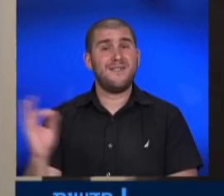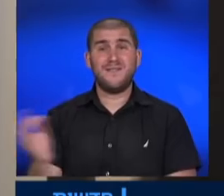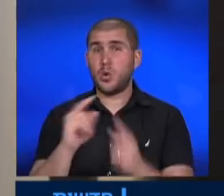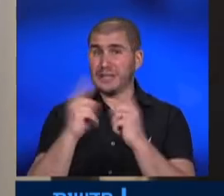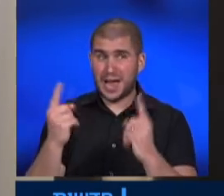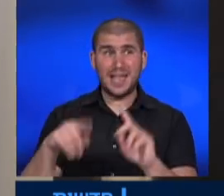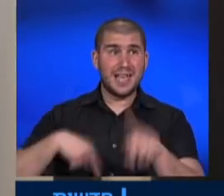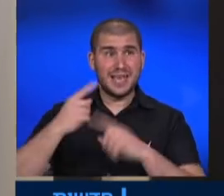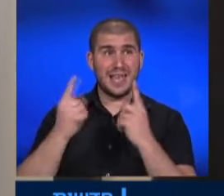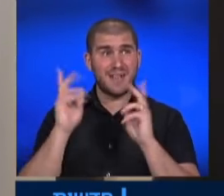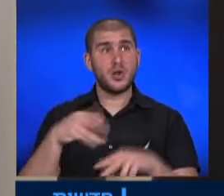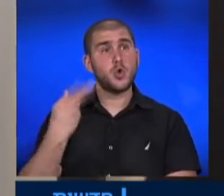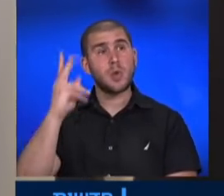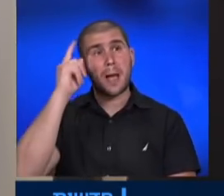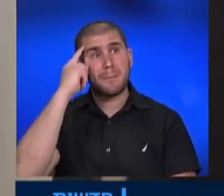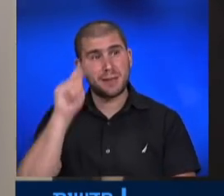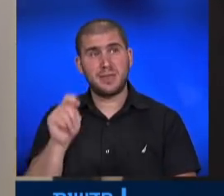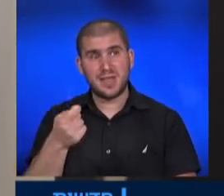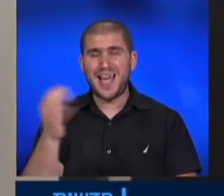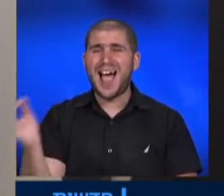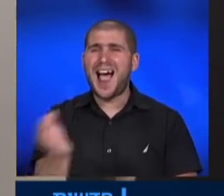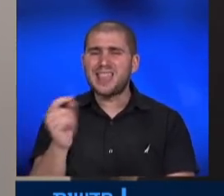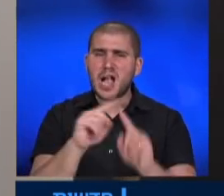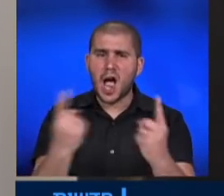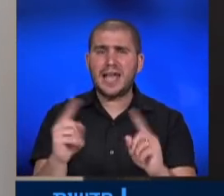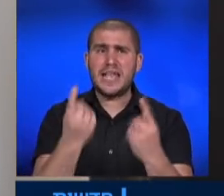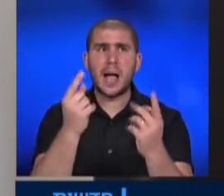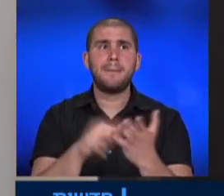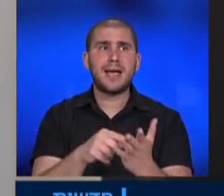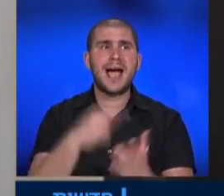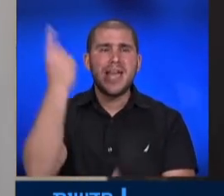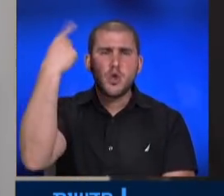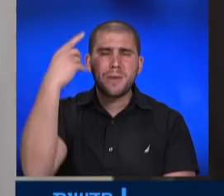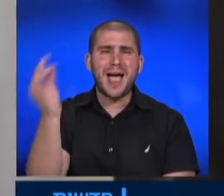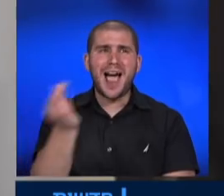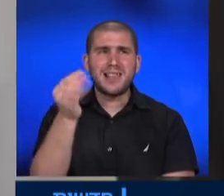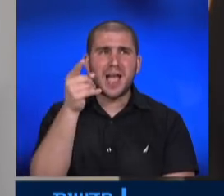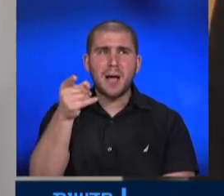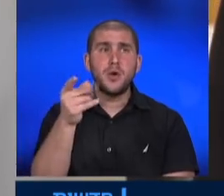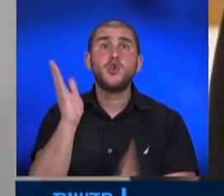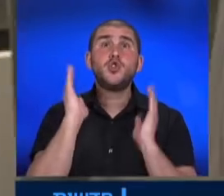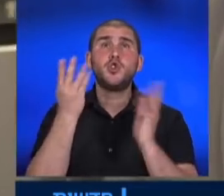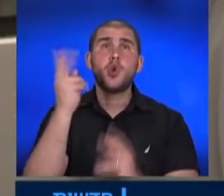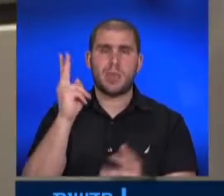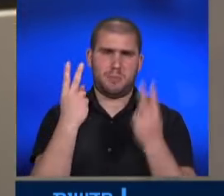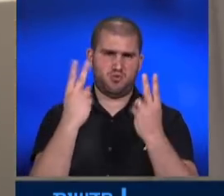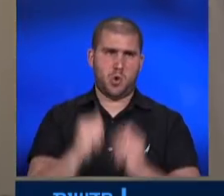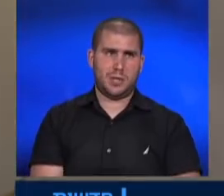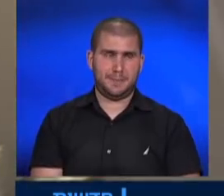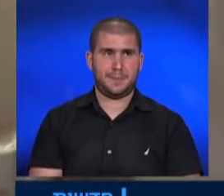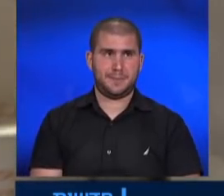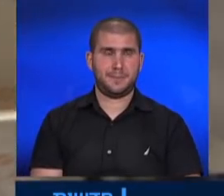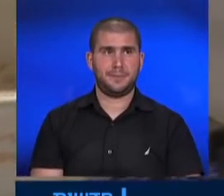ודבר יותר מדאיג, יבוא חיידק אחר, כי האיומים של החיידקים הם הרבה יותר משמעותיים.